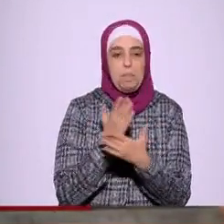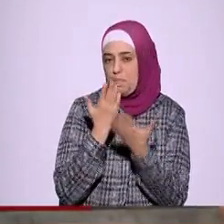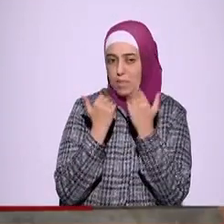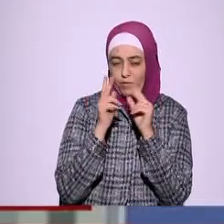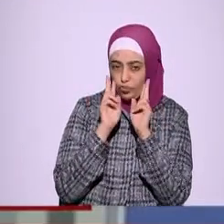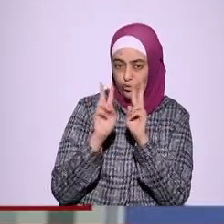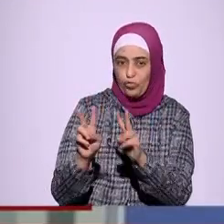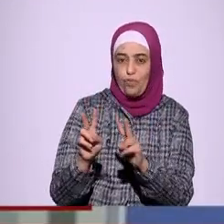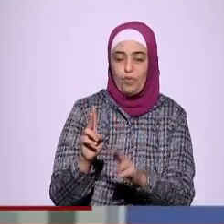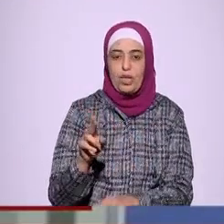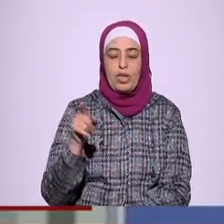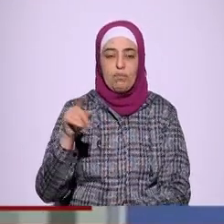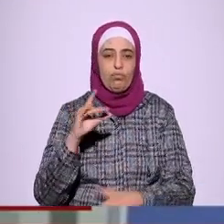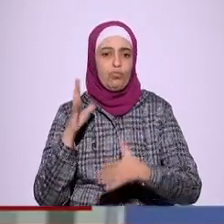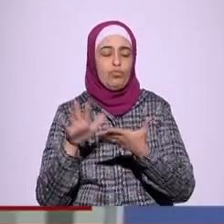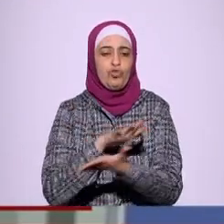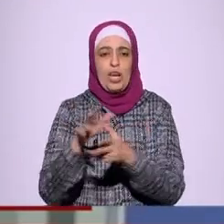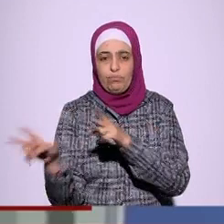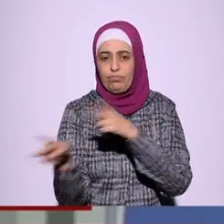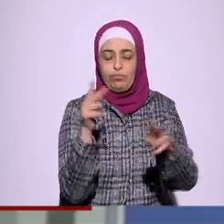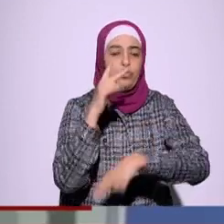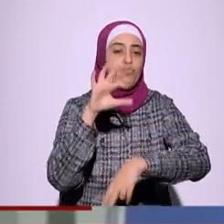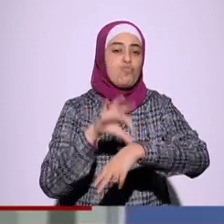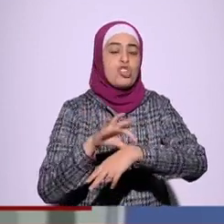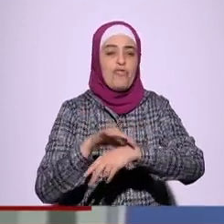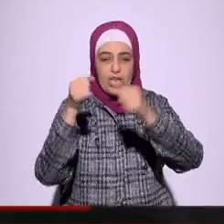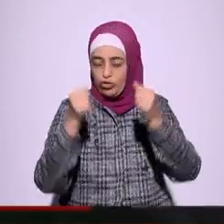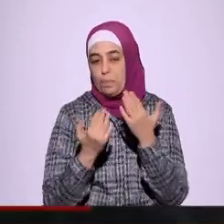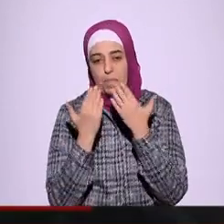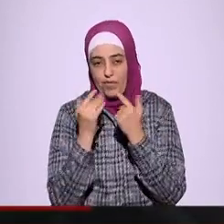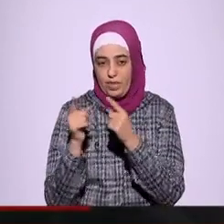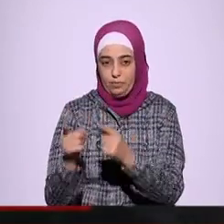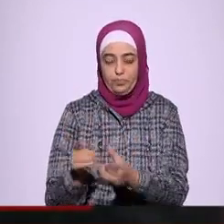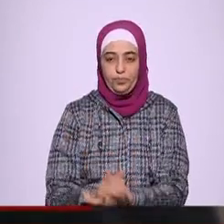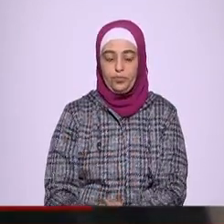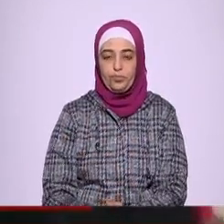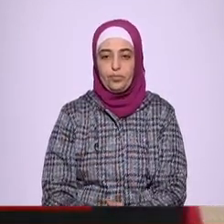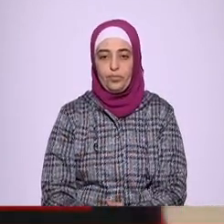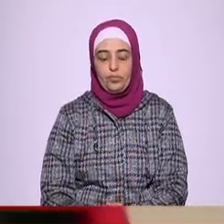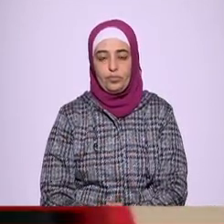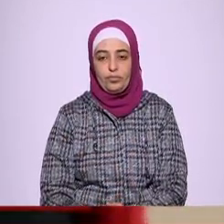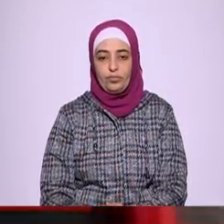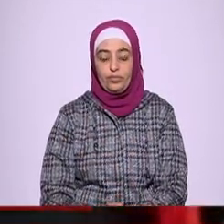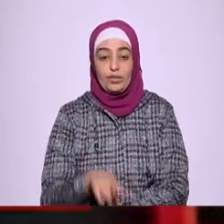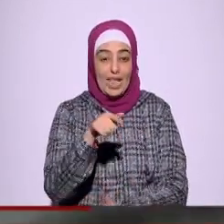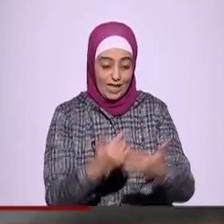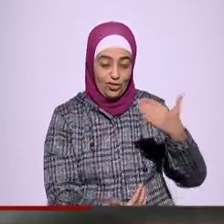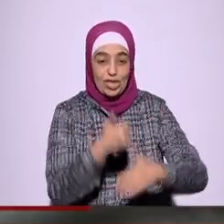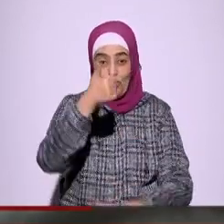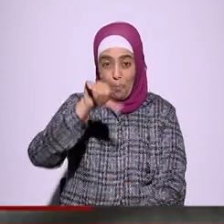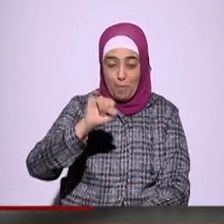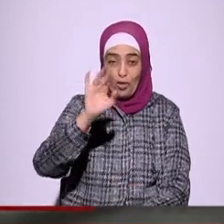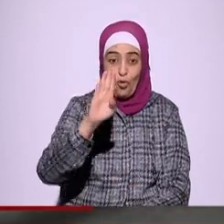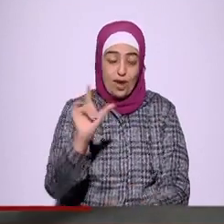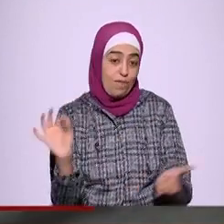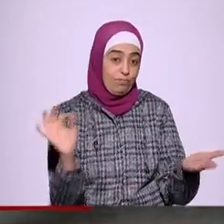هذه الكوارث في دخول المستشفيات والأعداد الكبيرة. أضف إلى ذلك أن حتى الأوميكرون عندما وصل إلى